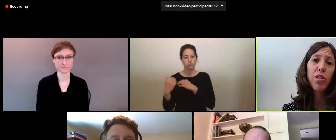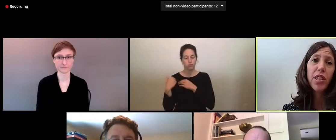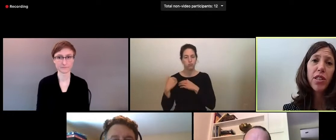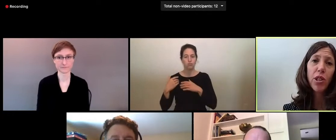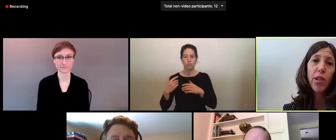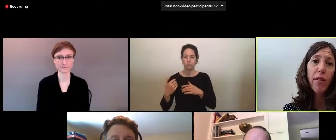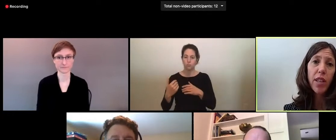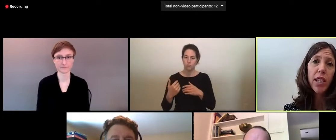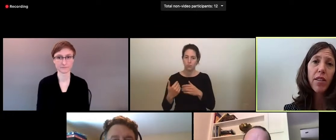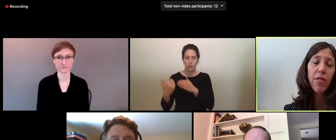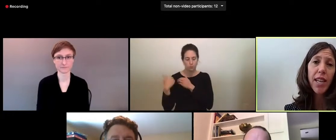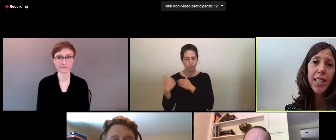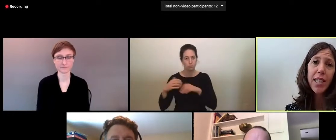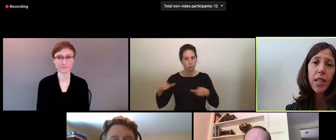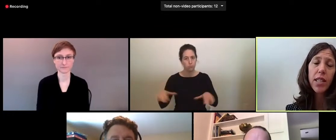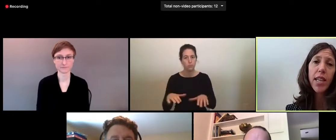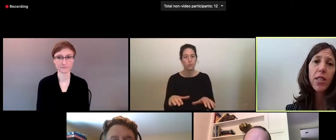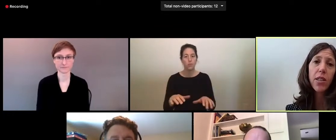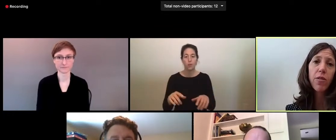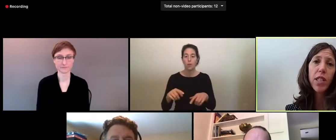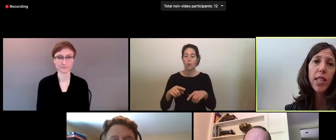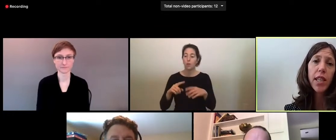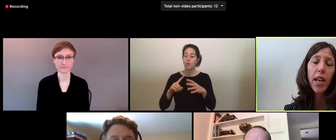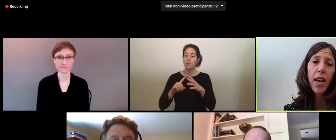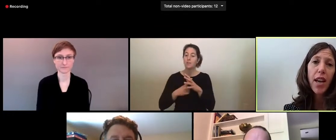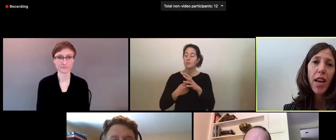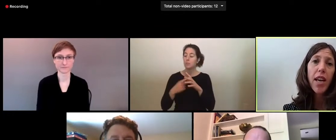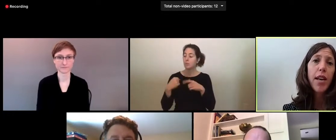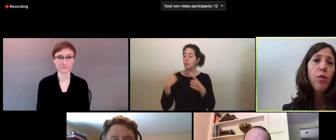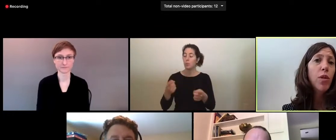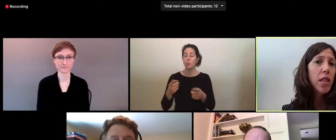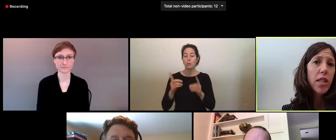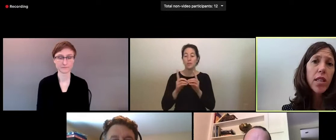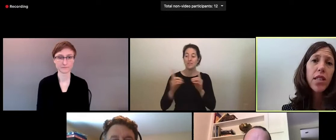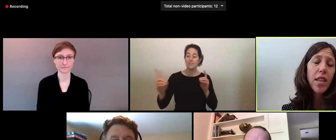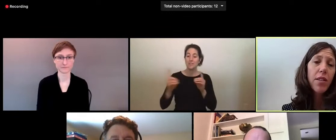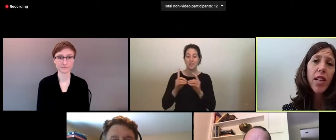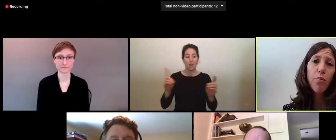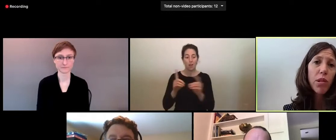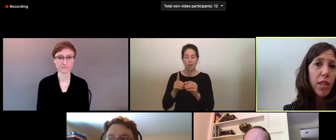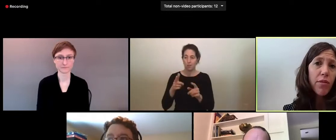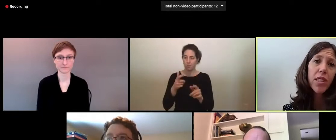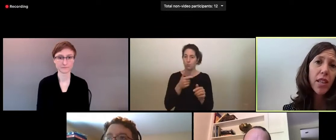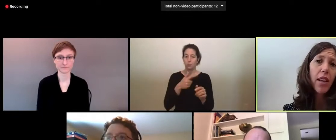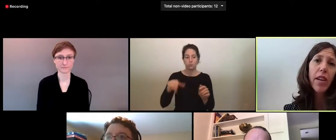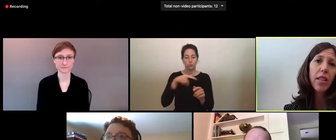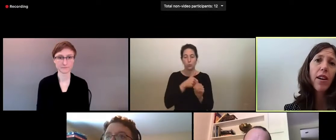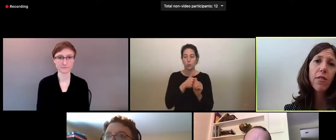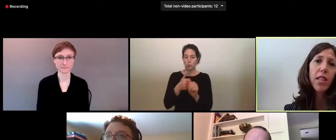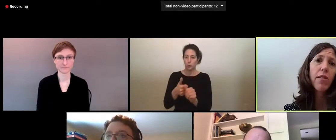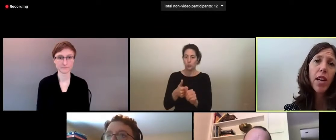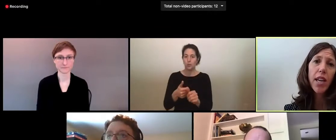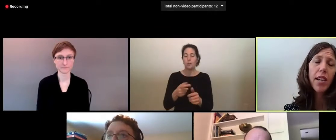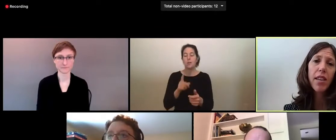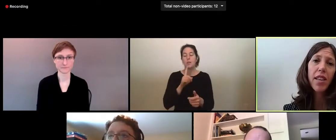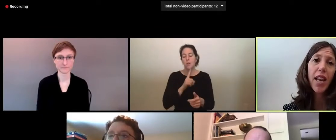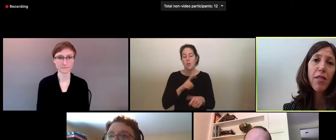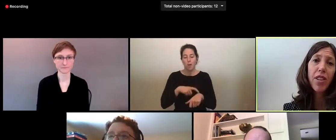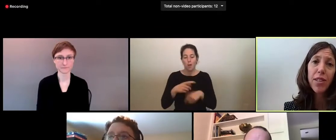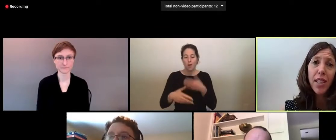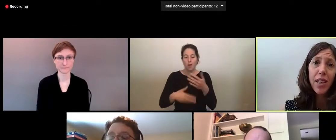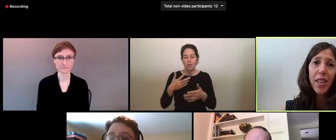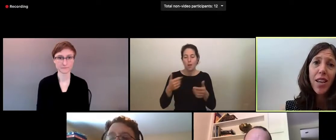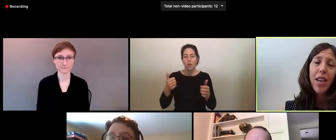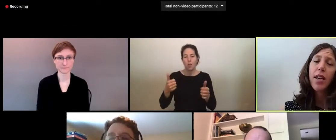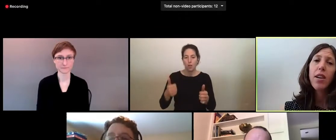le début de notre avis de faire la distanciation physique. Et oui, ça devient plus difficile avec temps, c'est vrai, il